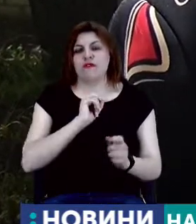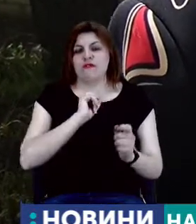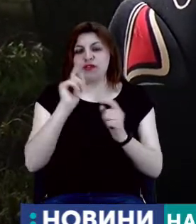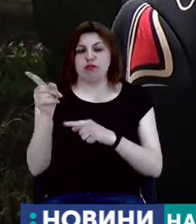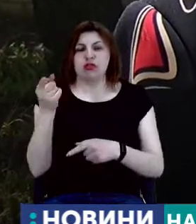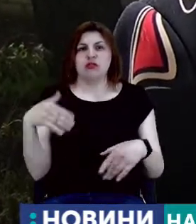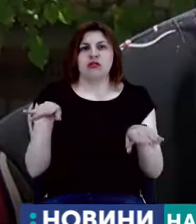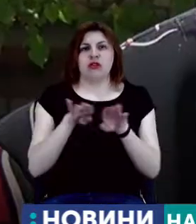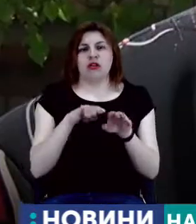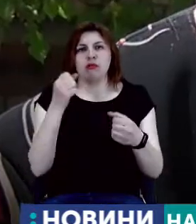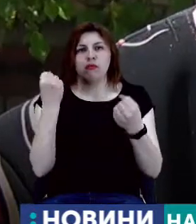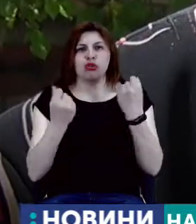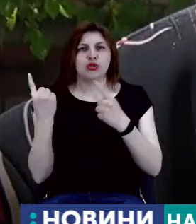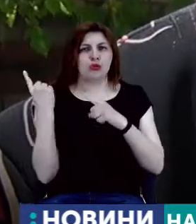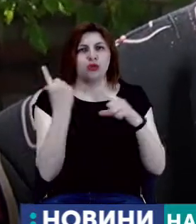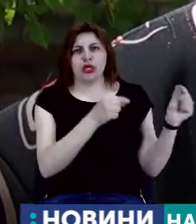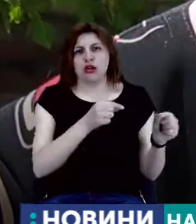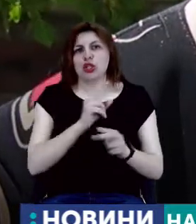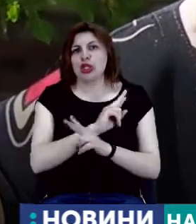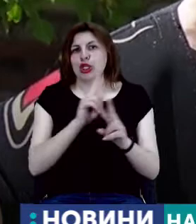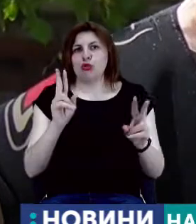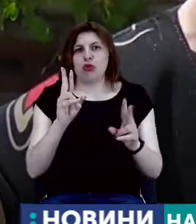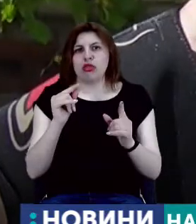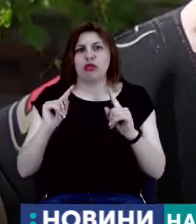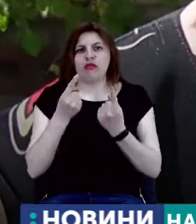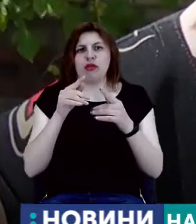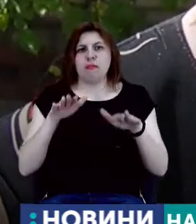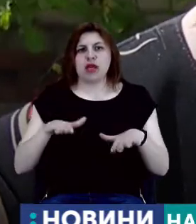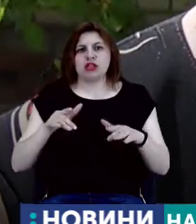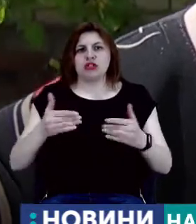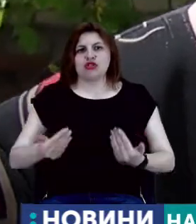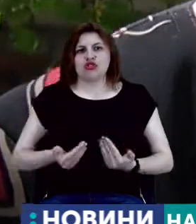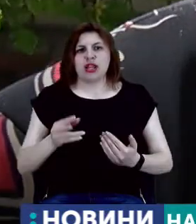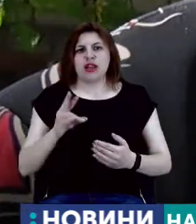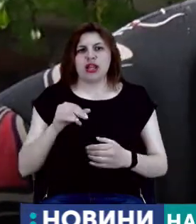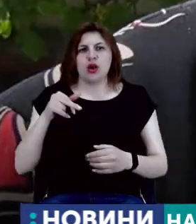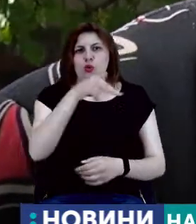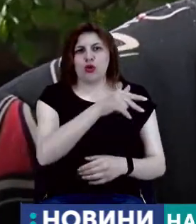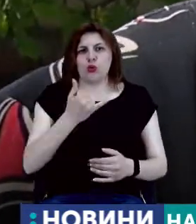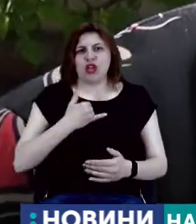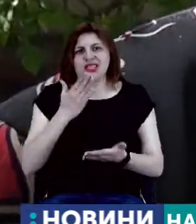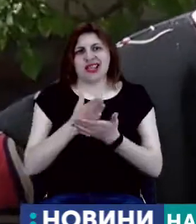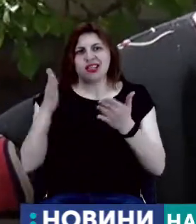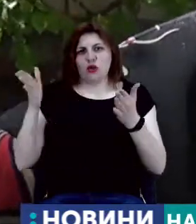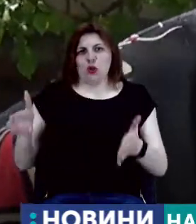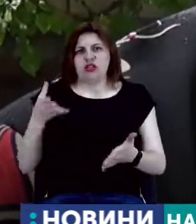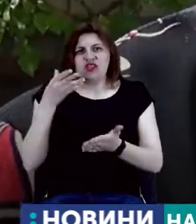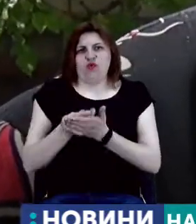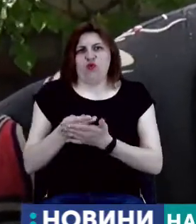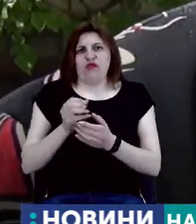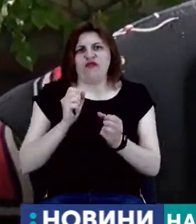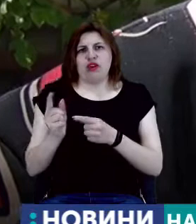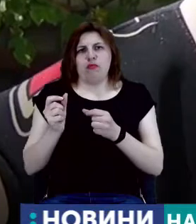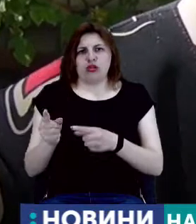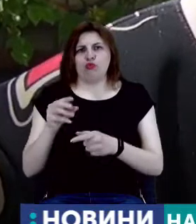не ловить, і нічого. Місцеві туди не ходять. У нас контейнера стоят, где мы выбрасываем мусор. Поэтому туда никто не